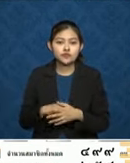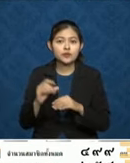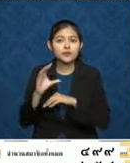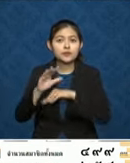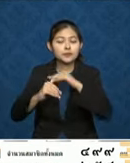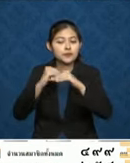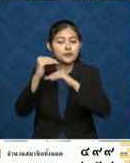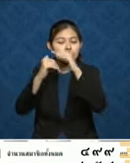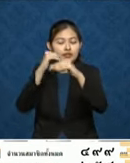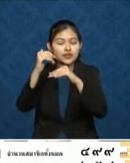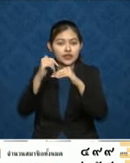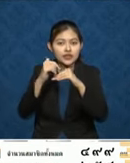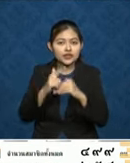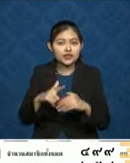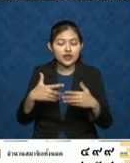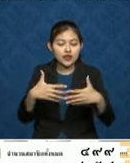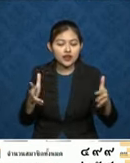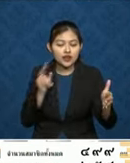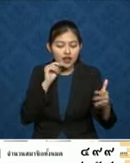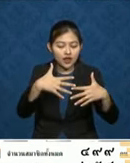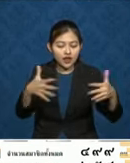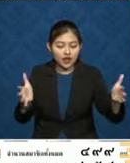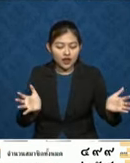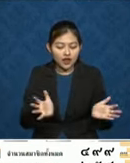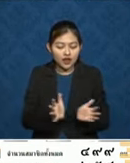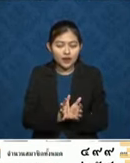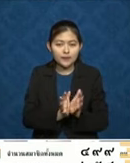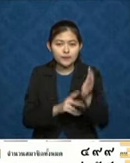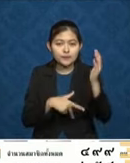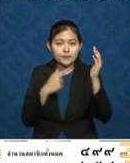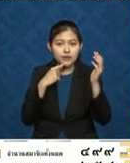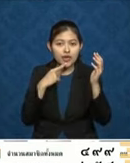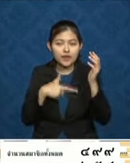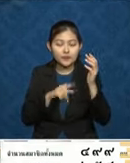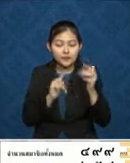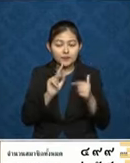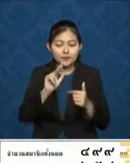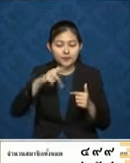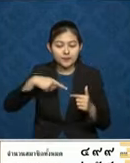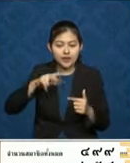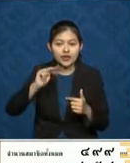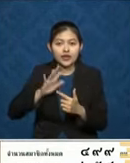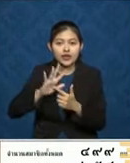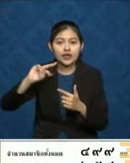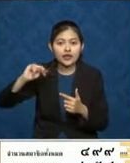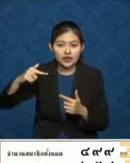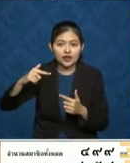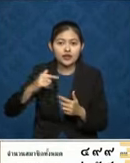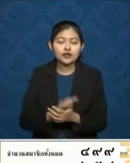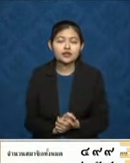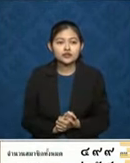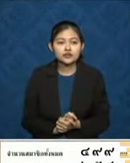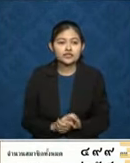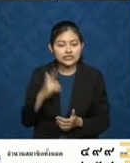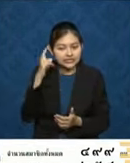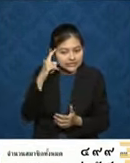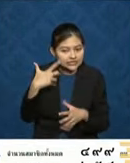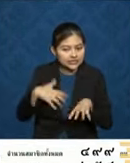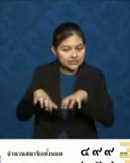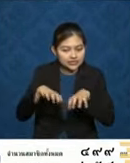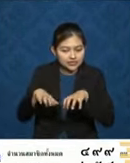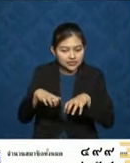ลุ่มน้ำปากพนังเป็นโครงการแรกแครับที่บาพระบาทสมเด็จพระเจ้าอยู่หัวได้ดำริคิดที่จะแบ่งแผ่นดิน